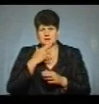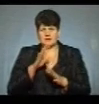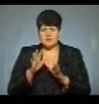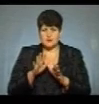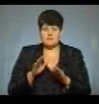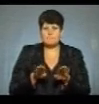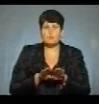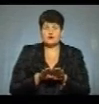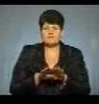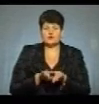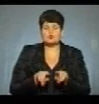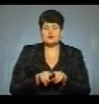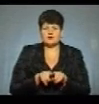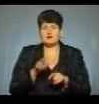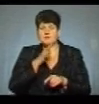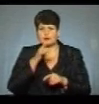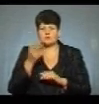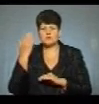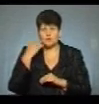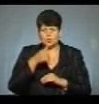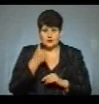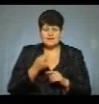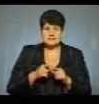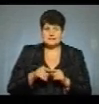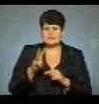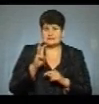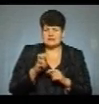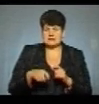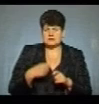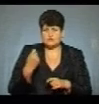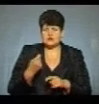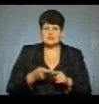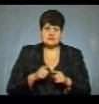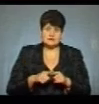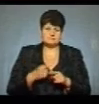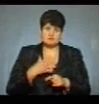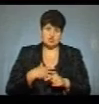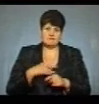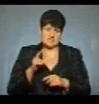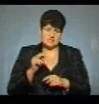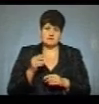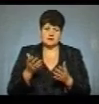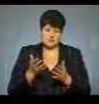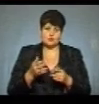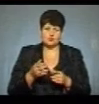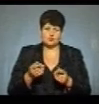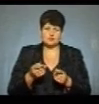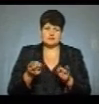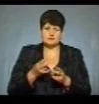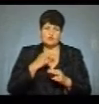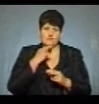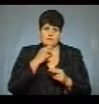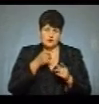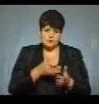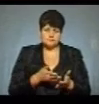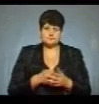Ми порівнюємо аналогічний період минулого року. Це 300 злочинів. Це важлива цифра, на яку варто звертати